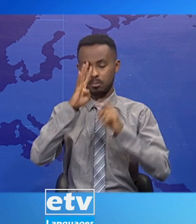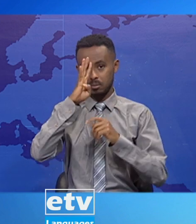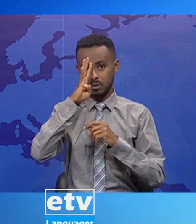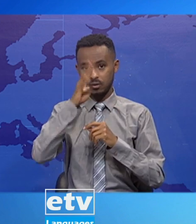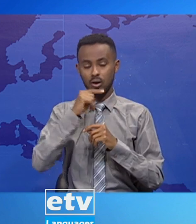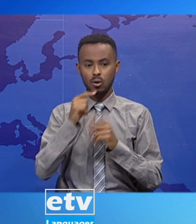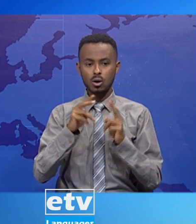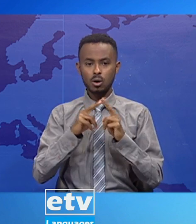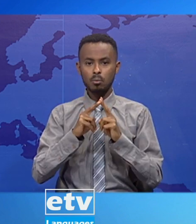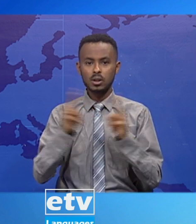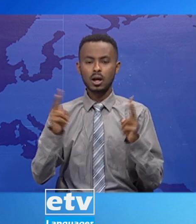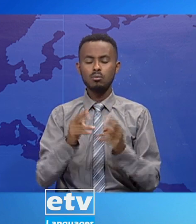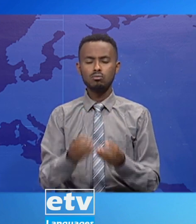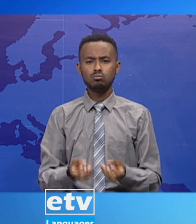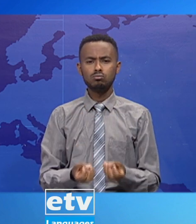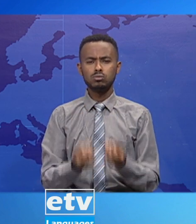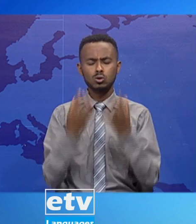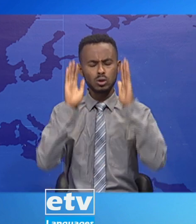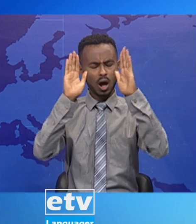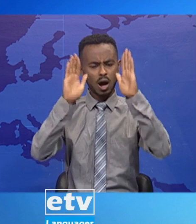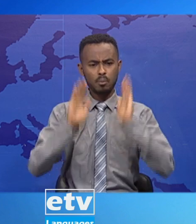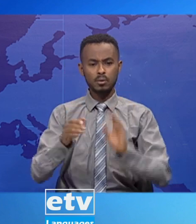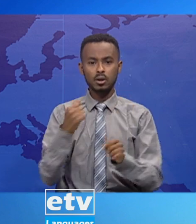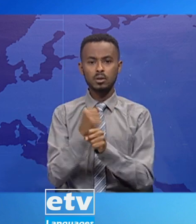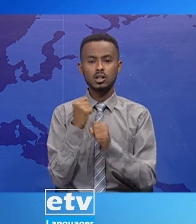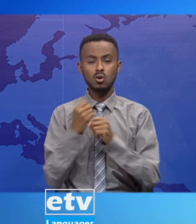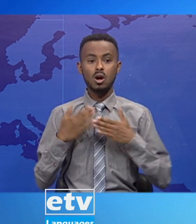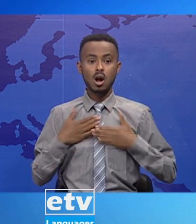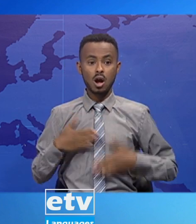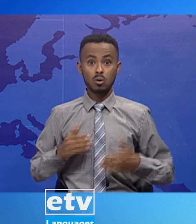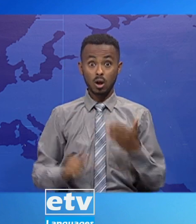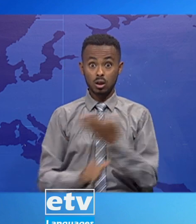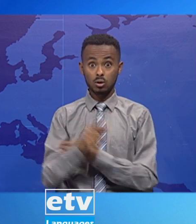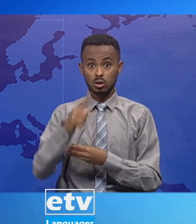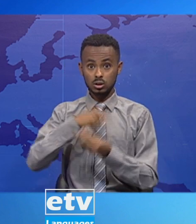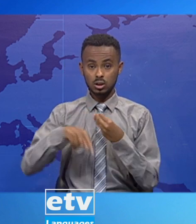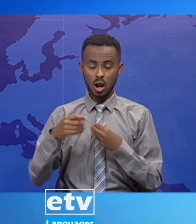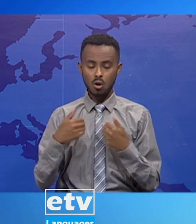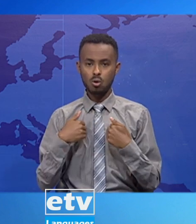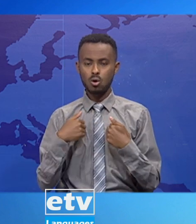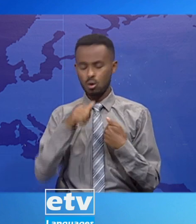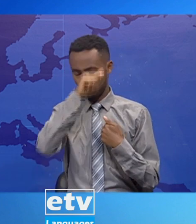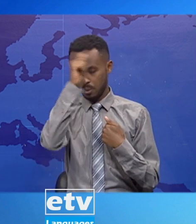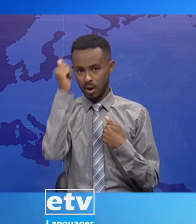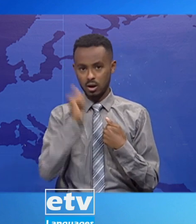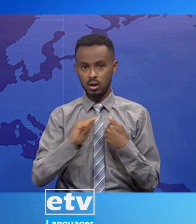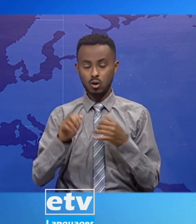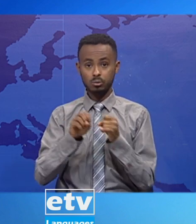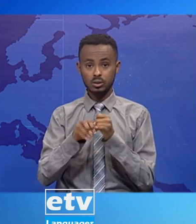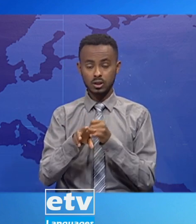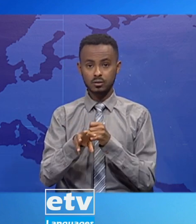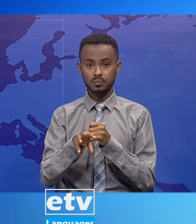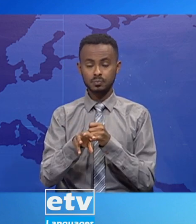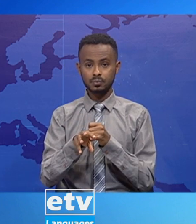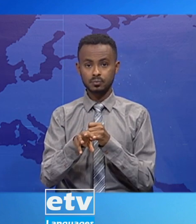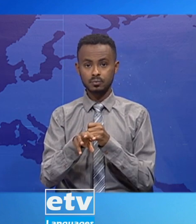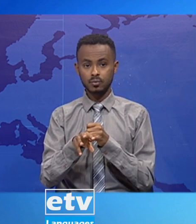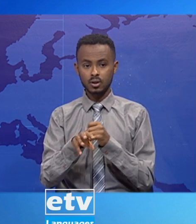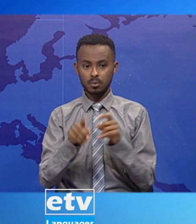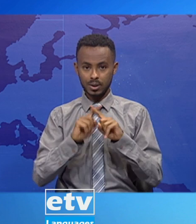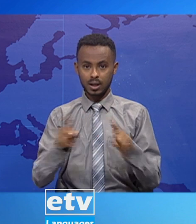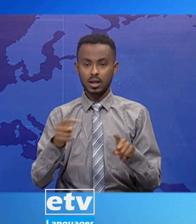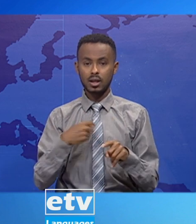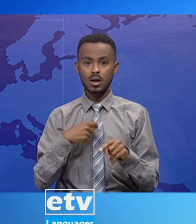ነው። በጣም ብዙ ተአምር የሚሰሩ አካል ጉዳተኞች ስላሉ በማንኛውም ዘርፍ በተለይ